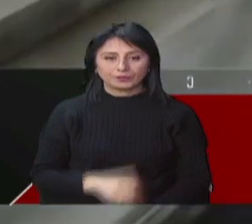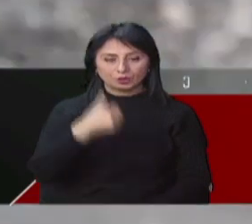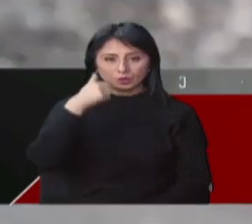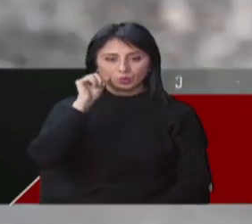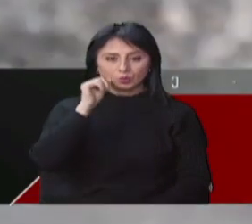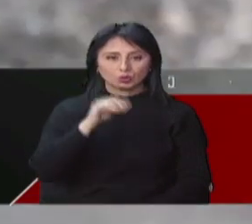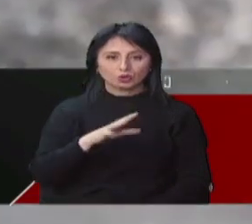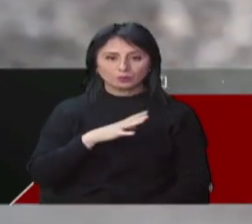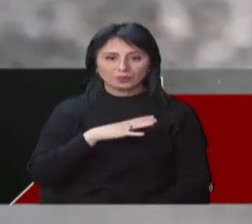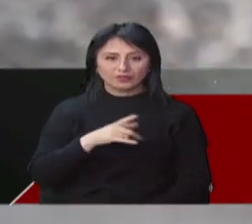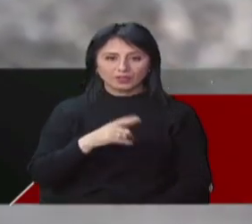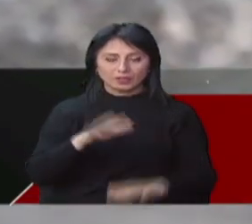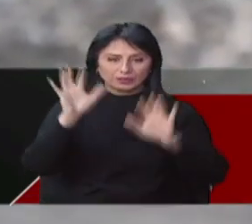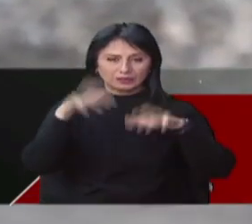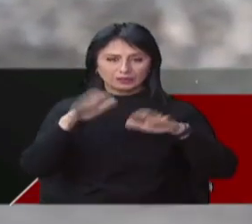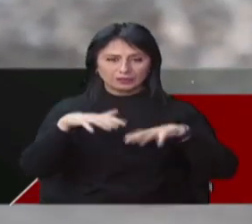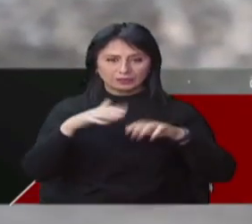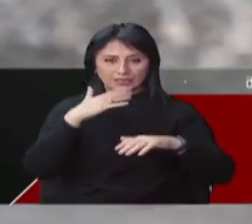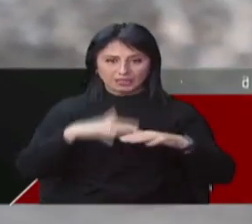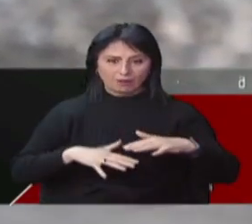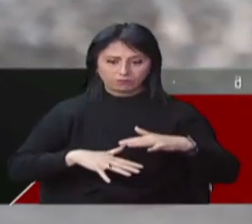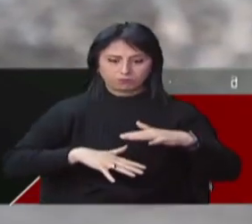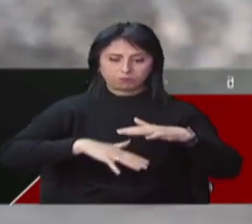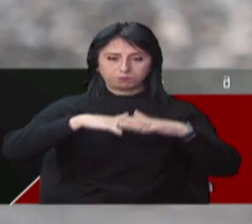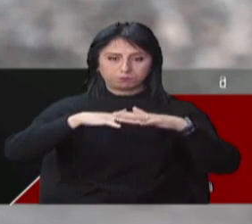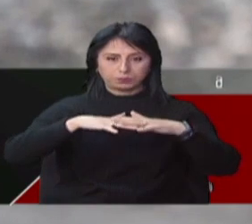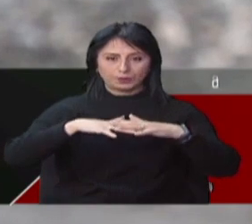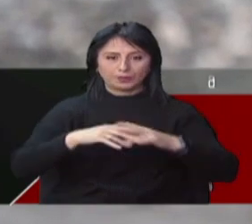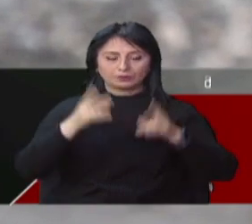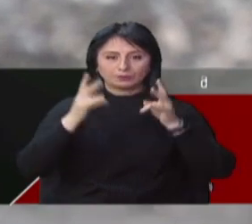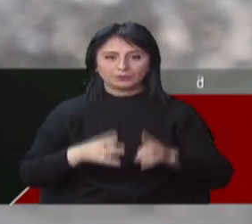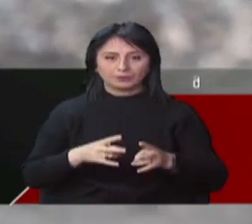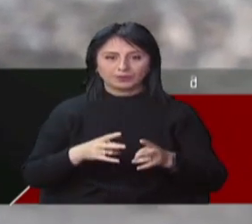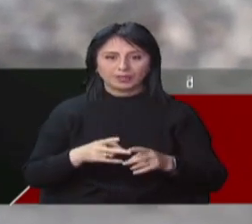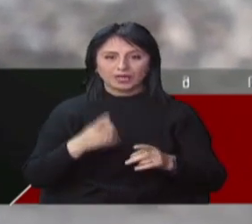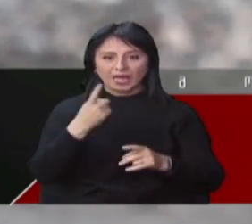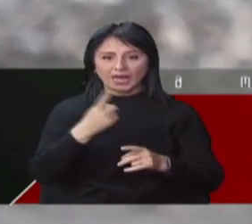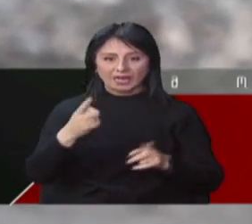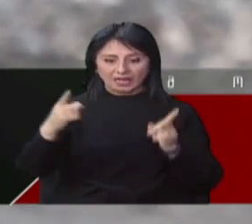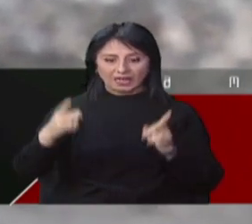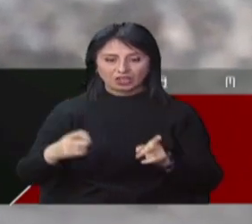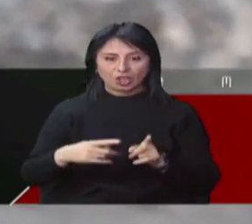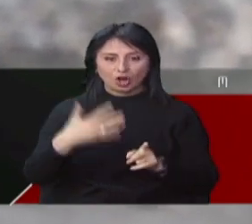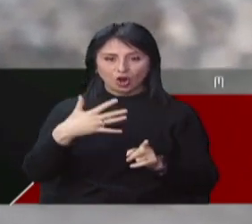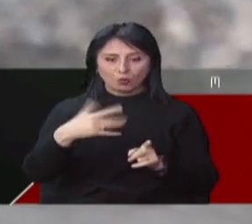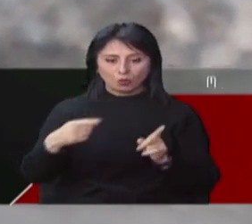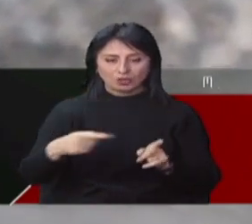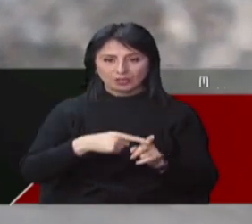كوشين كاموتويل ما أخبرنا لك ما دات قال موردنا تازار على تازيان ارتدي برجور مزداتي